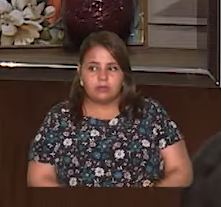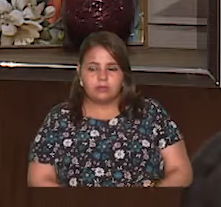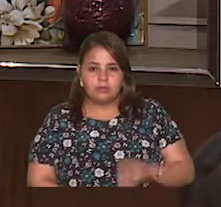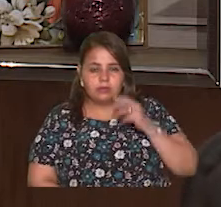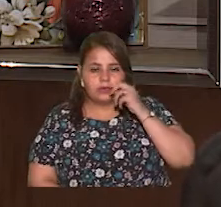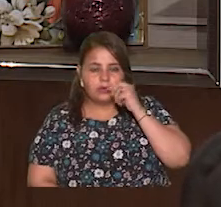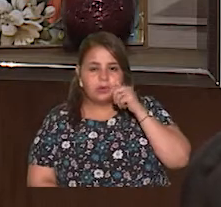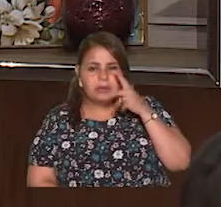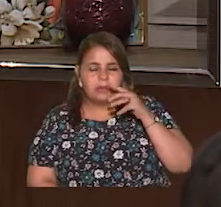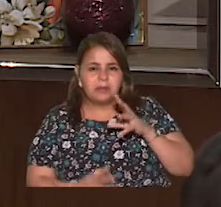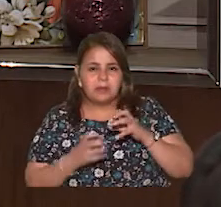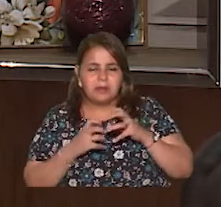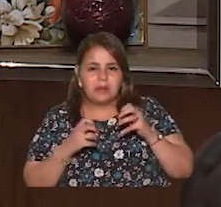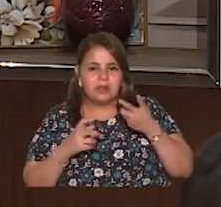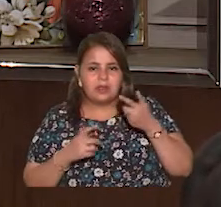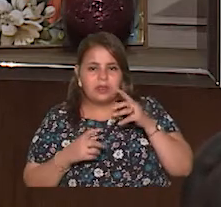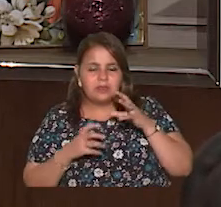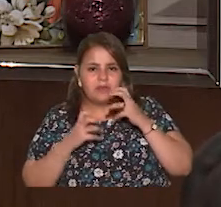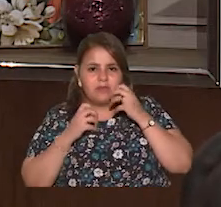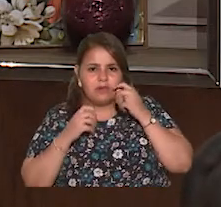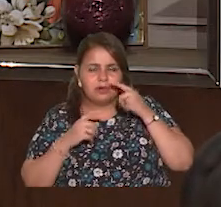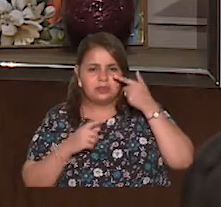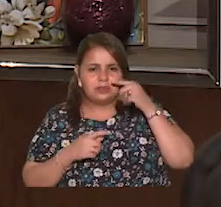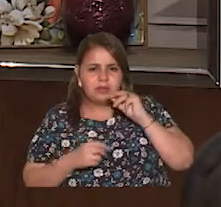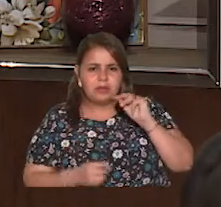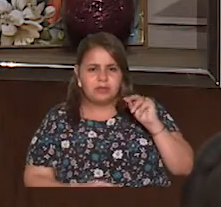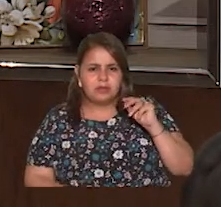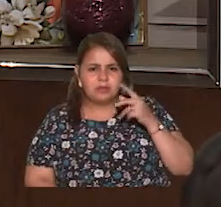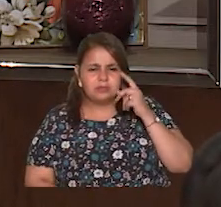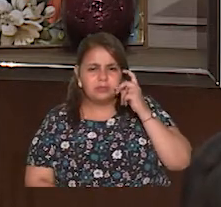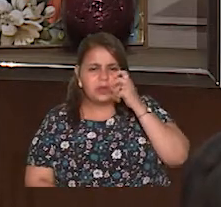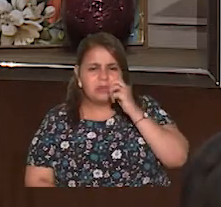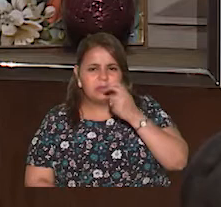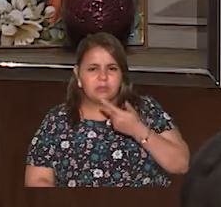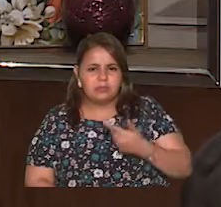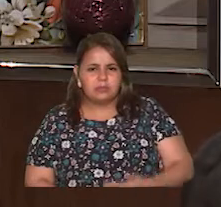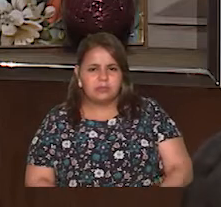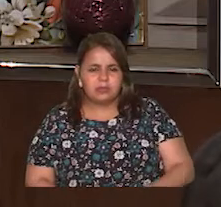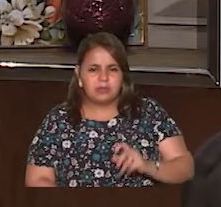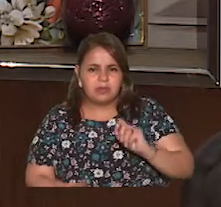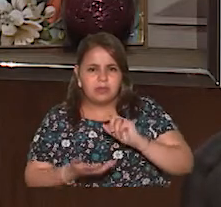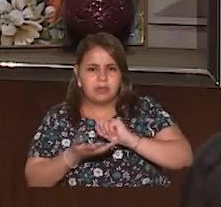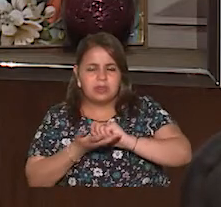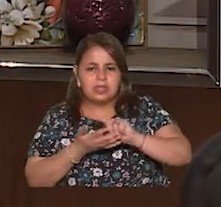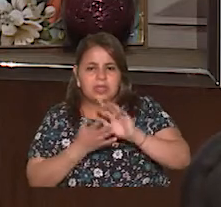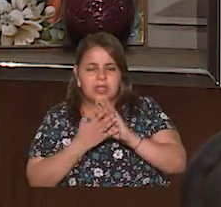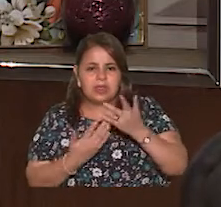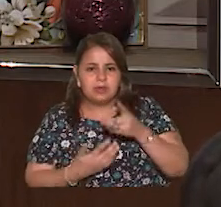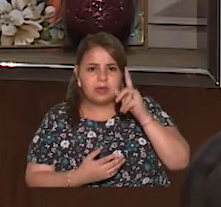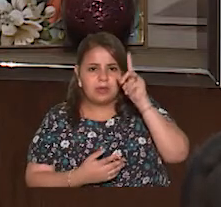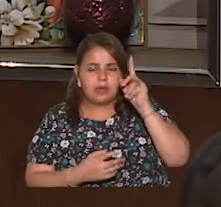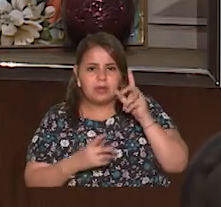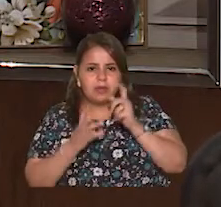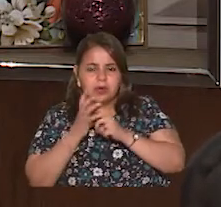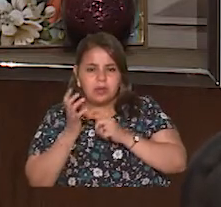الرجولة معنى كبير ومفهوم عميق جدا، وزي ما قلنا هي وصية كتابية، ربنا بيوصينا بيقول